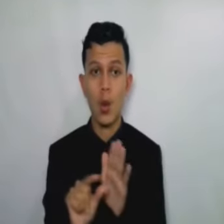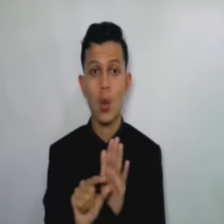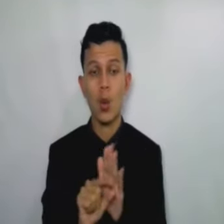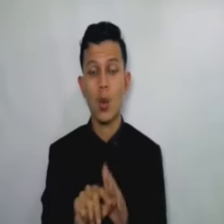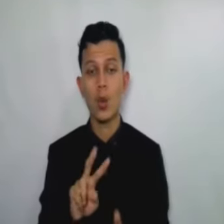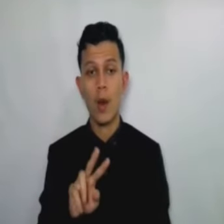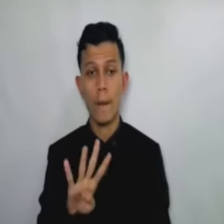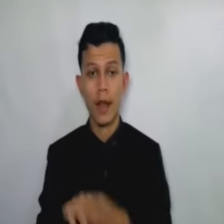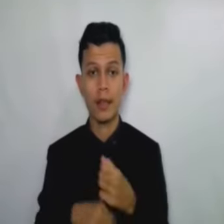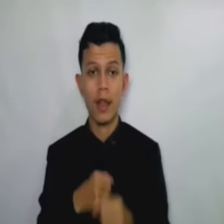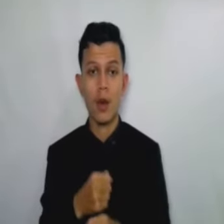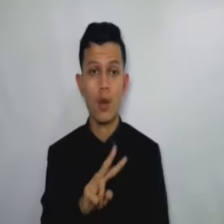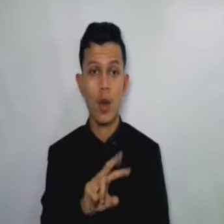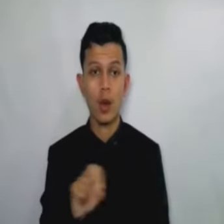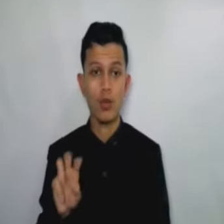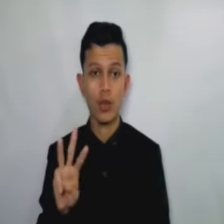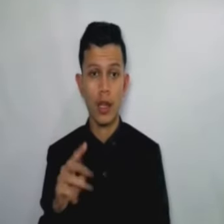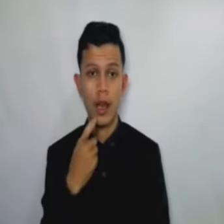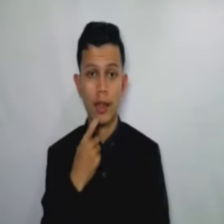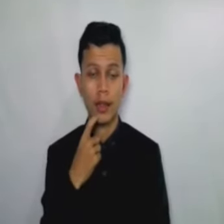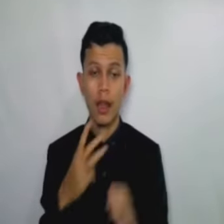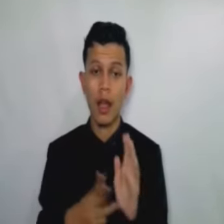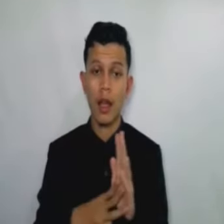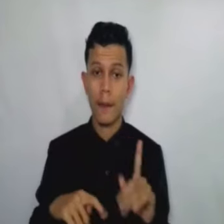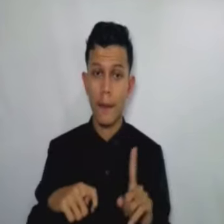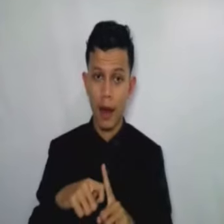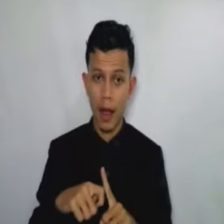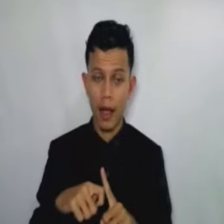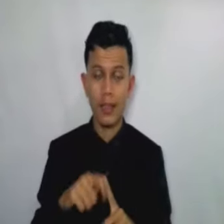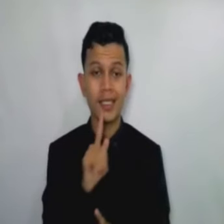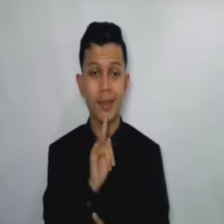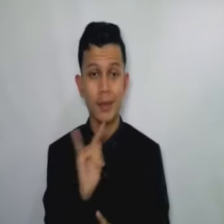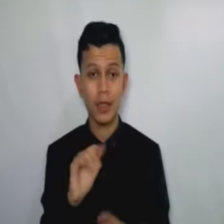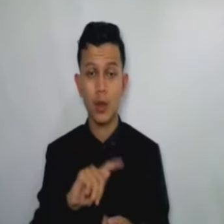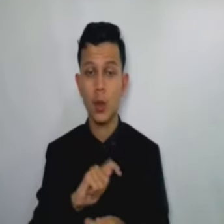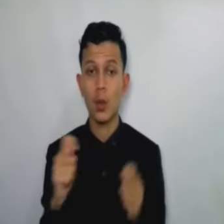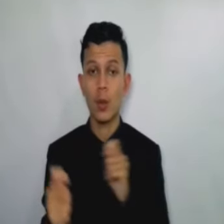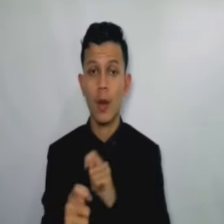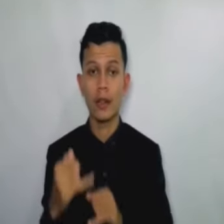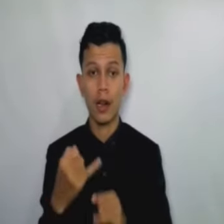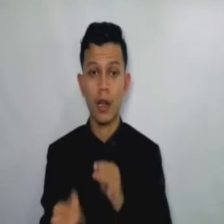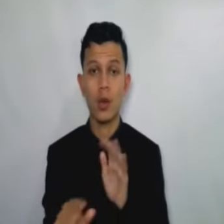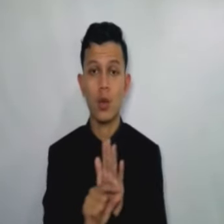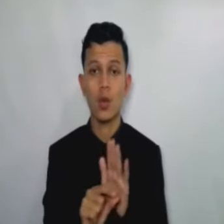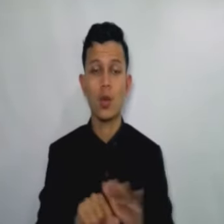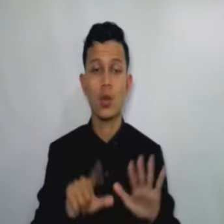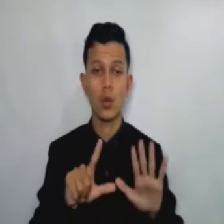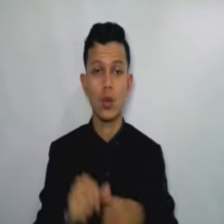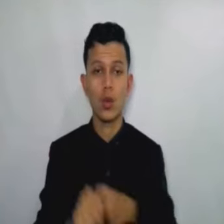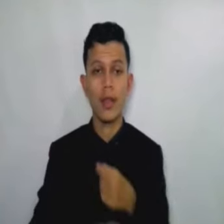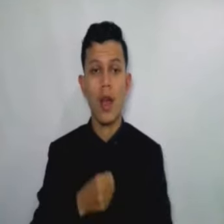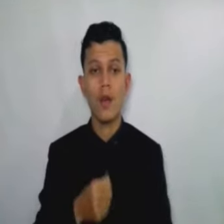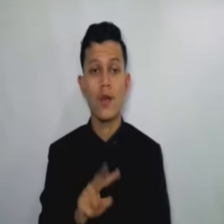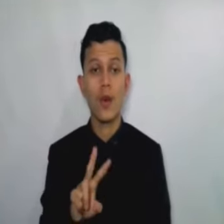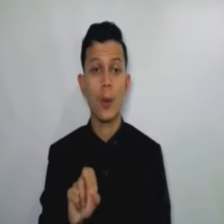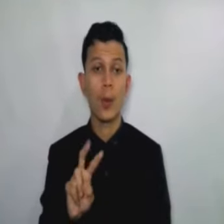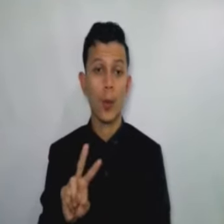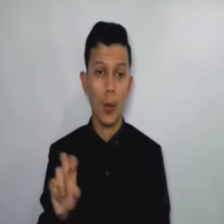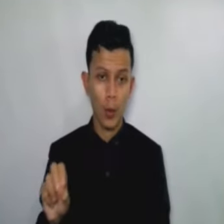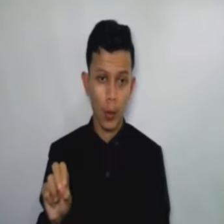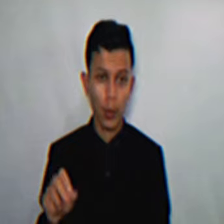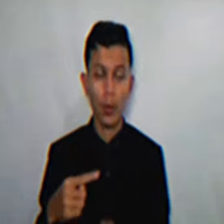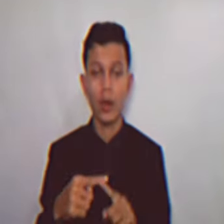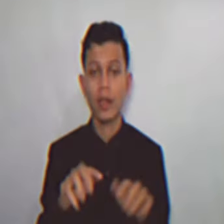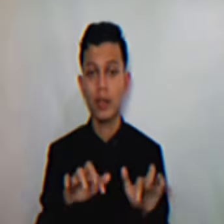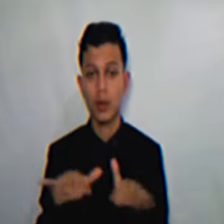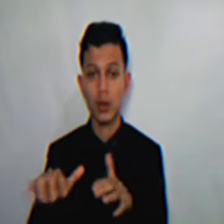tahun 2003 tentang Mahkamah Konstitusi, sebagaimana telah diubah terakhir dengan Undang-Undang Nomor 7 tahun 2020 dan seterusnya